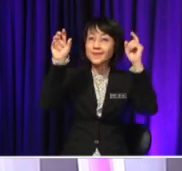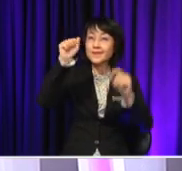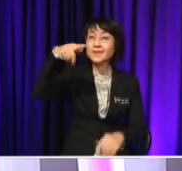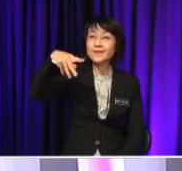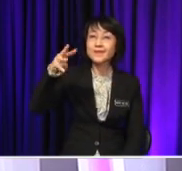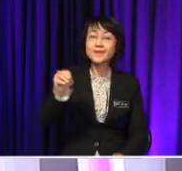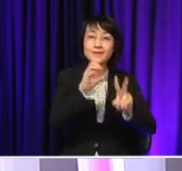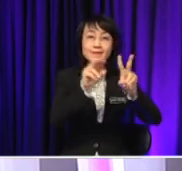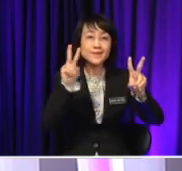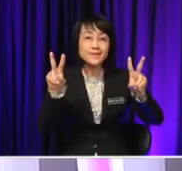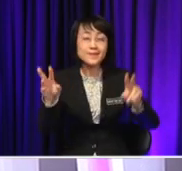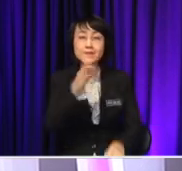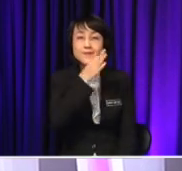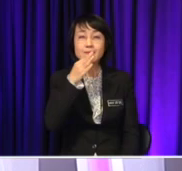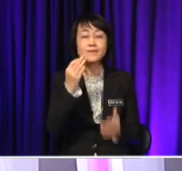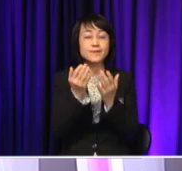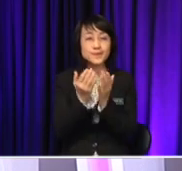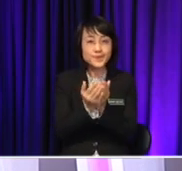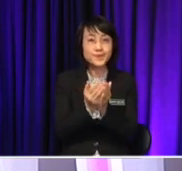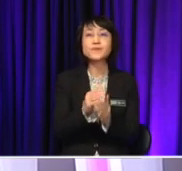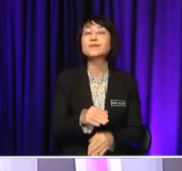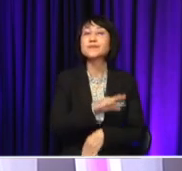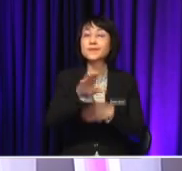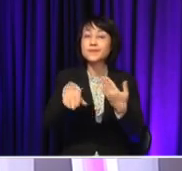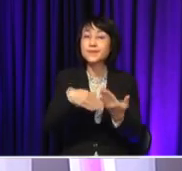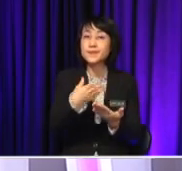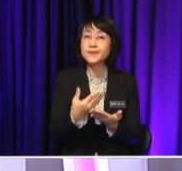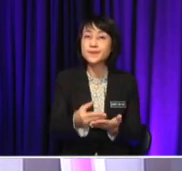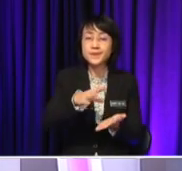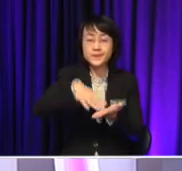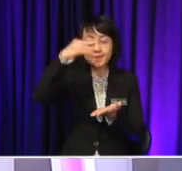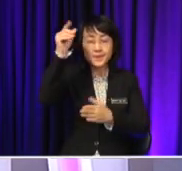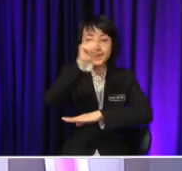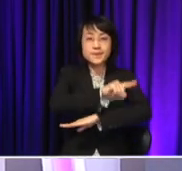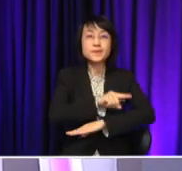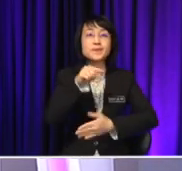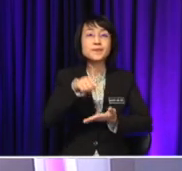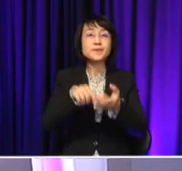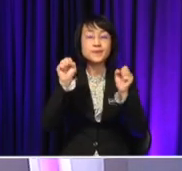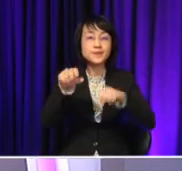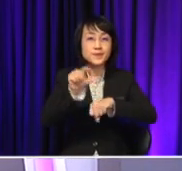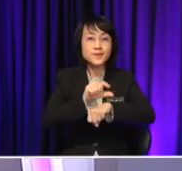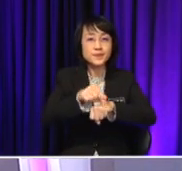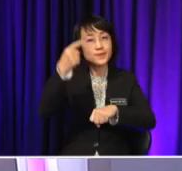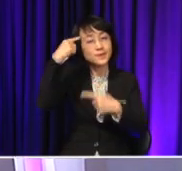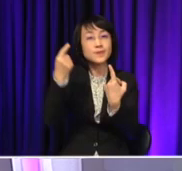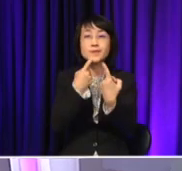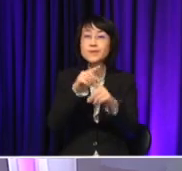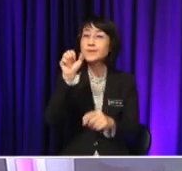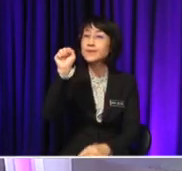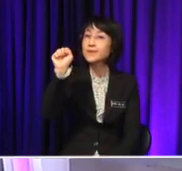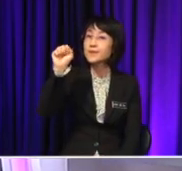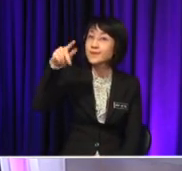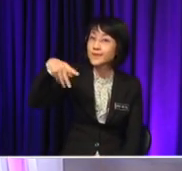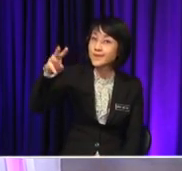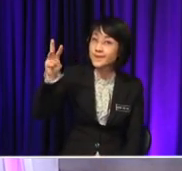mendoakan semoga kita pelajari pada hari ini dapat digunakan untuk SPM tak lama lagi Oke